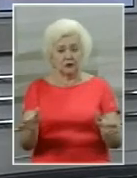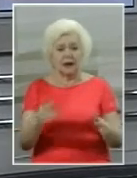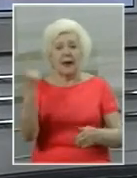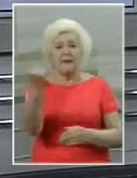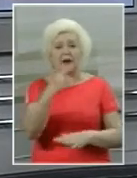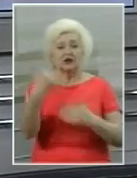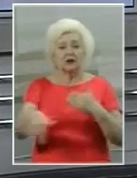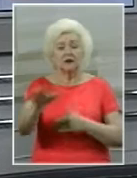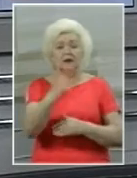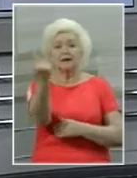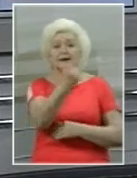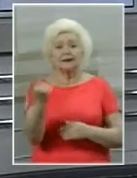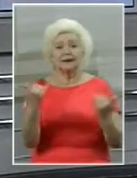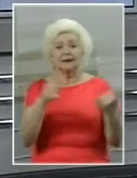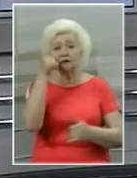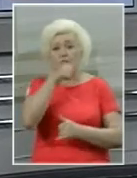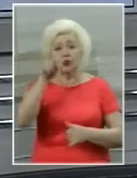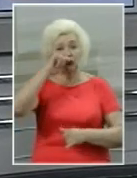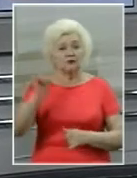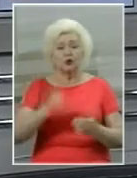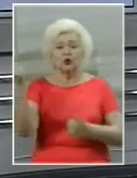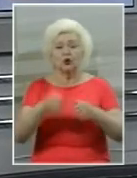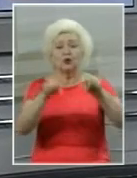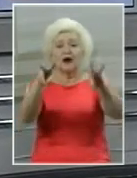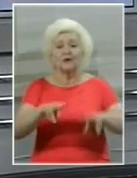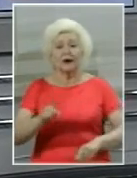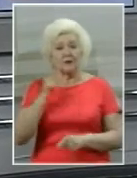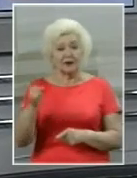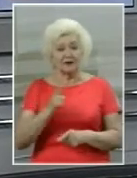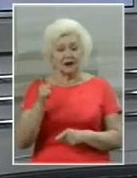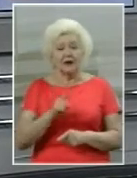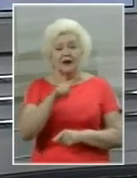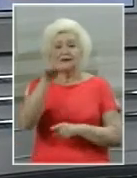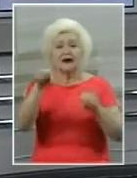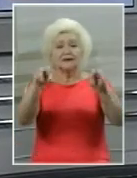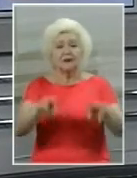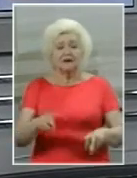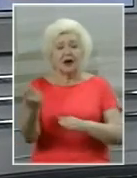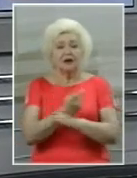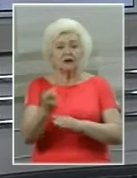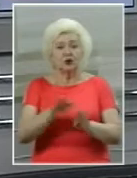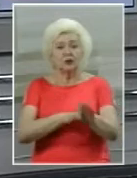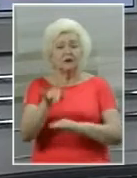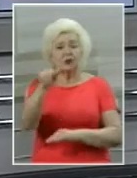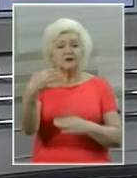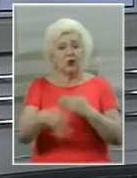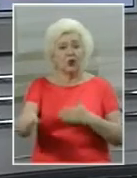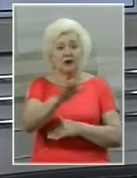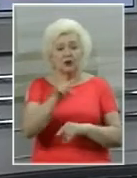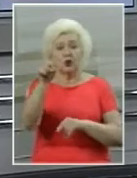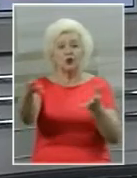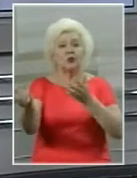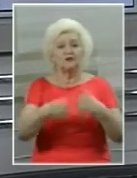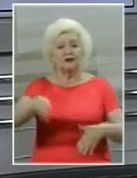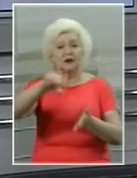Перший на Херсонщині та єдиний цьогоріч в Україні конкурс фахової майстерності за спеціальністю токар відбувся у Херсоні. У ньому